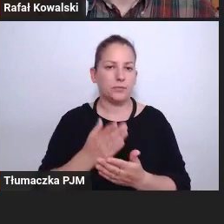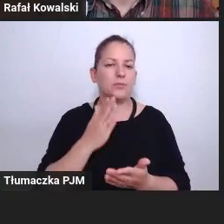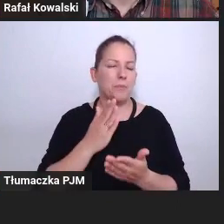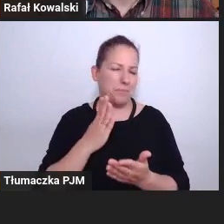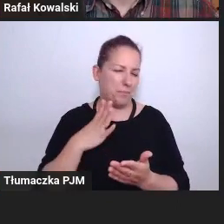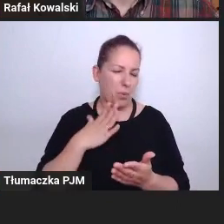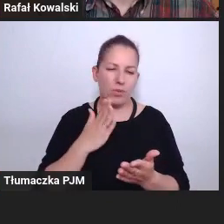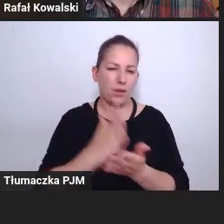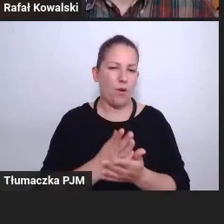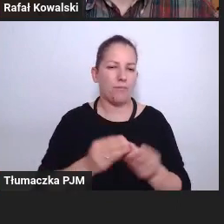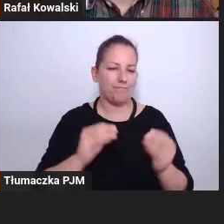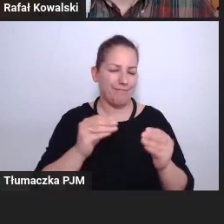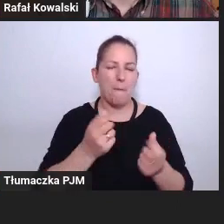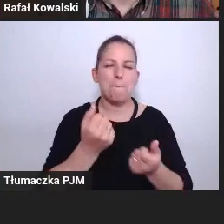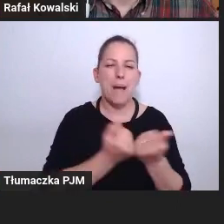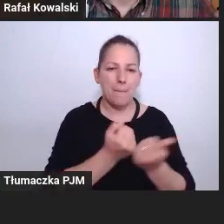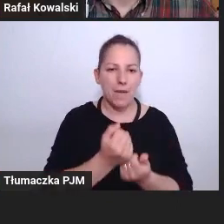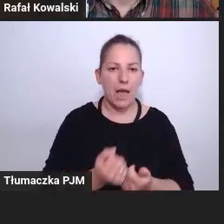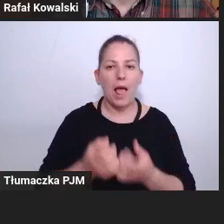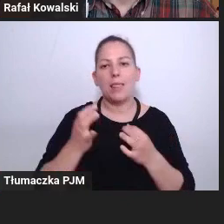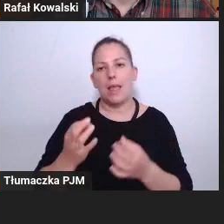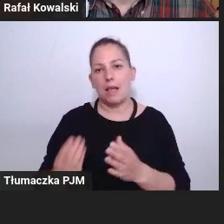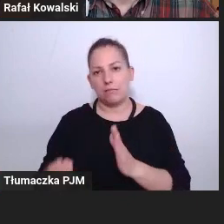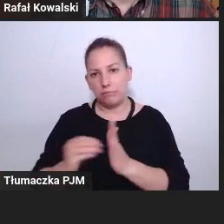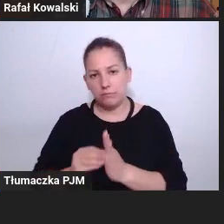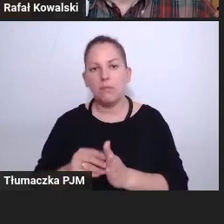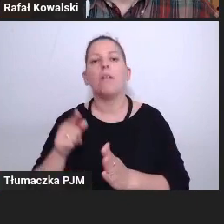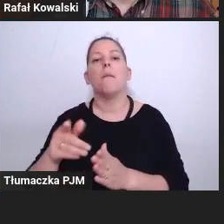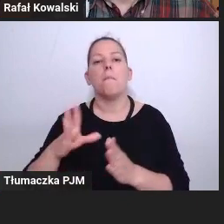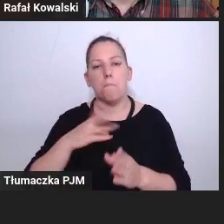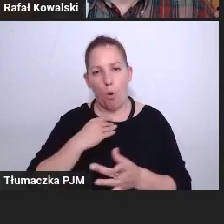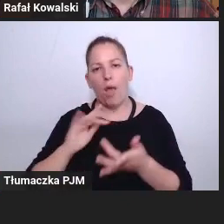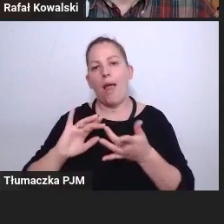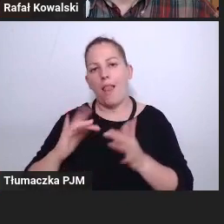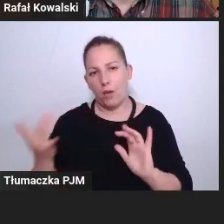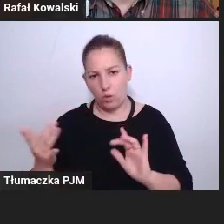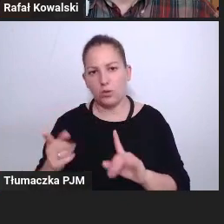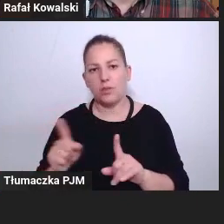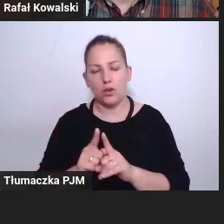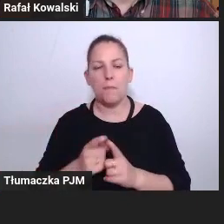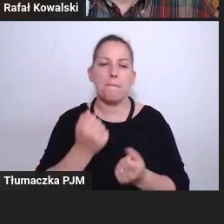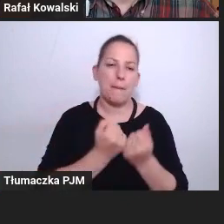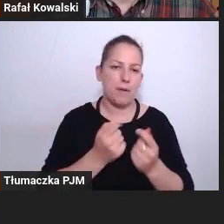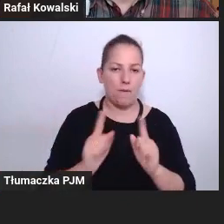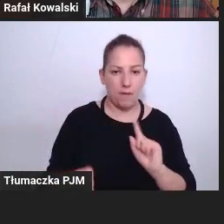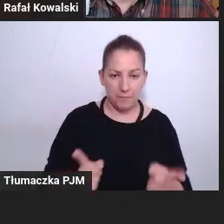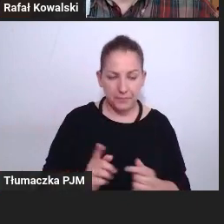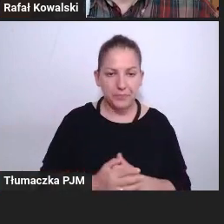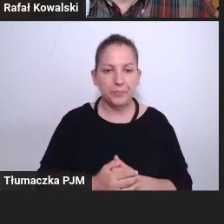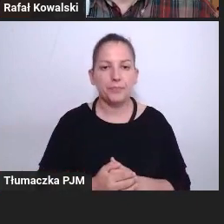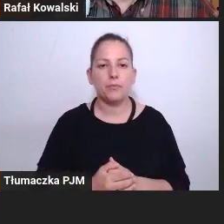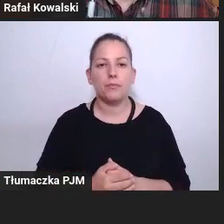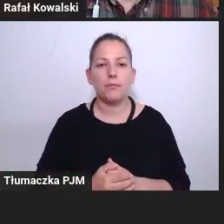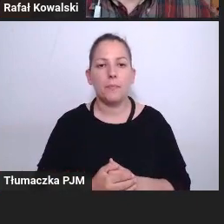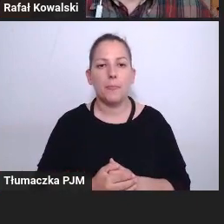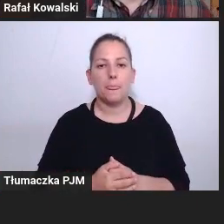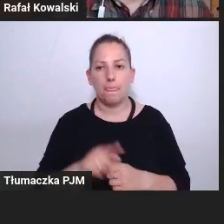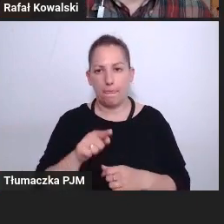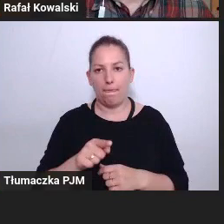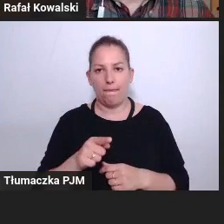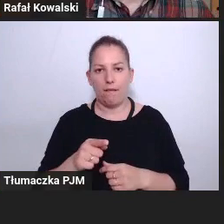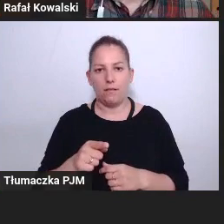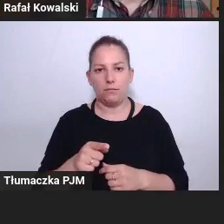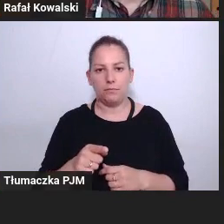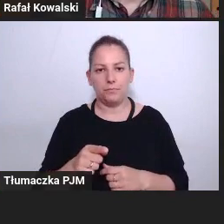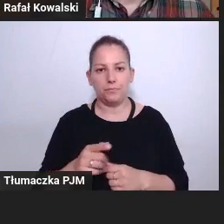składane tylko w formie papierowej, znowu jest mowa o tym, że mogą i w formie elektronicznej, i w formie papierowej. Więc tutaj to w